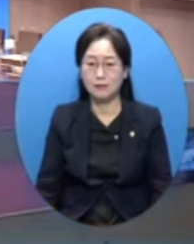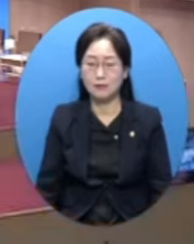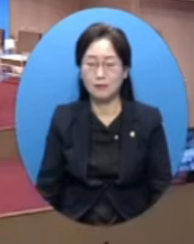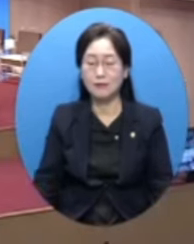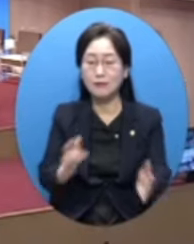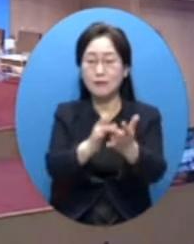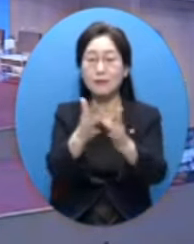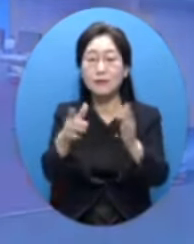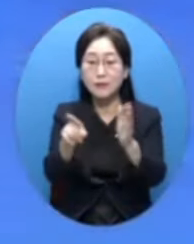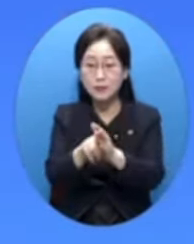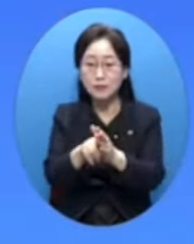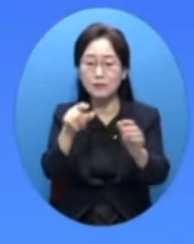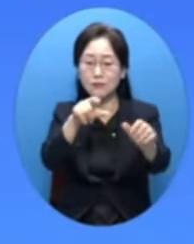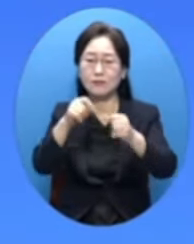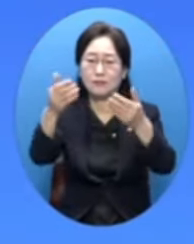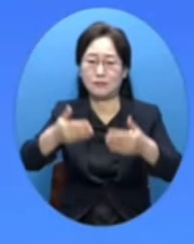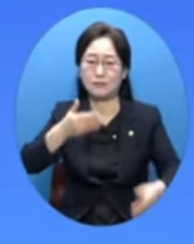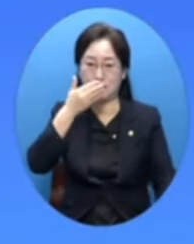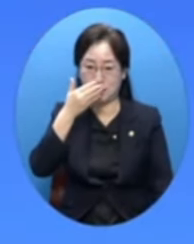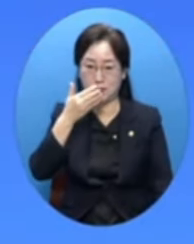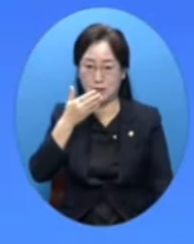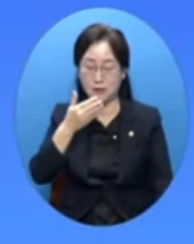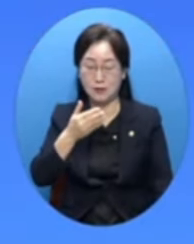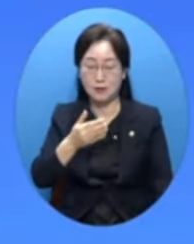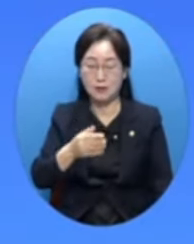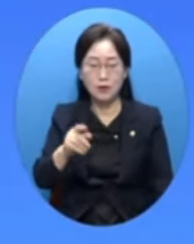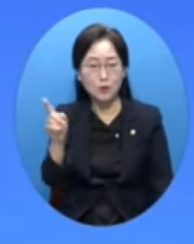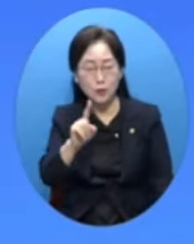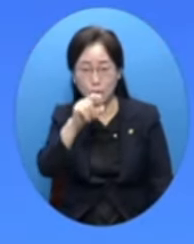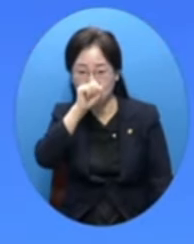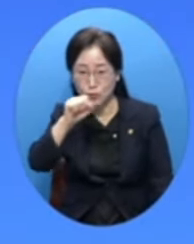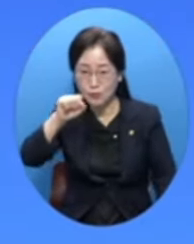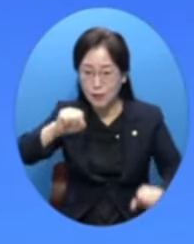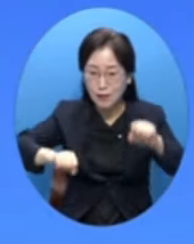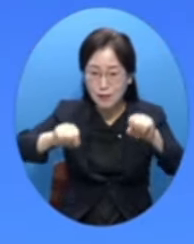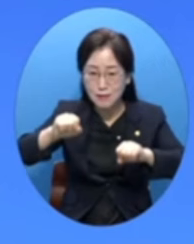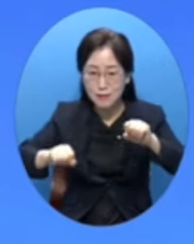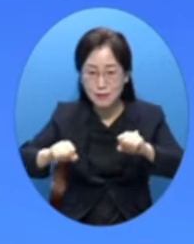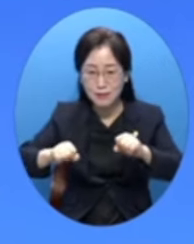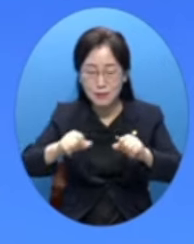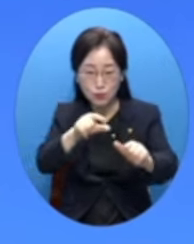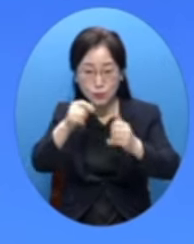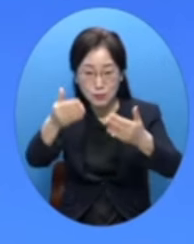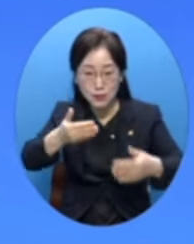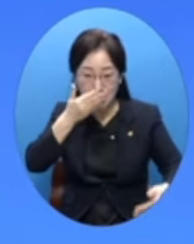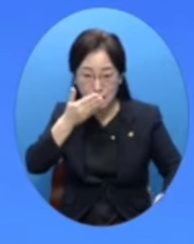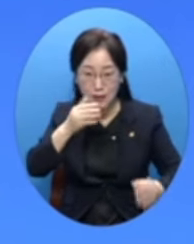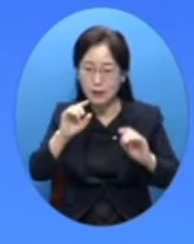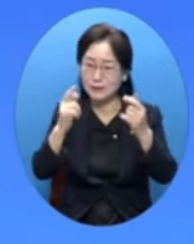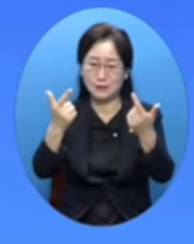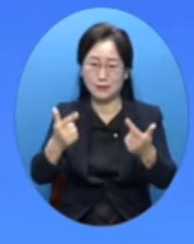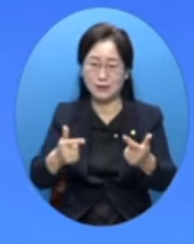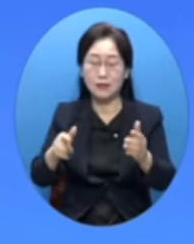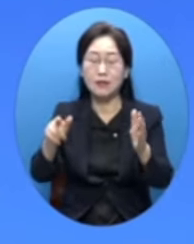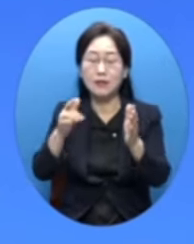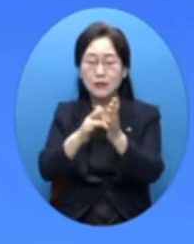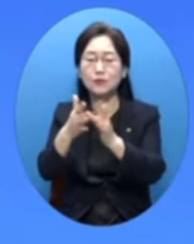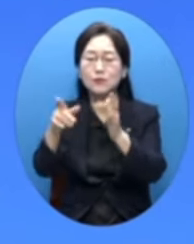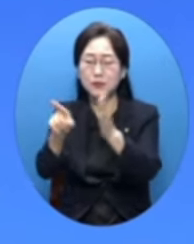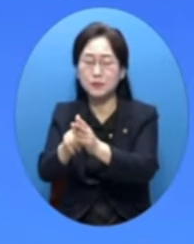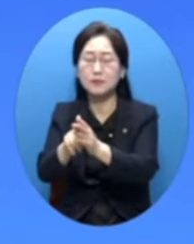예수를 믿기만 하면 구원을 받는 것입니다. 어떤 선한 행위를 해야 구원을 받는 것이 아니라 믿기만 하면 구원을 받는